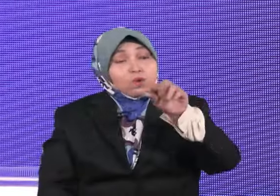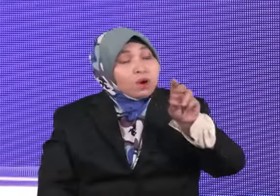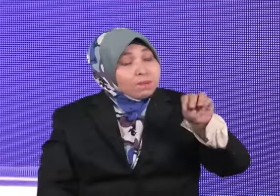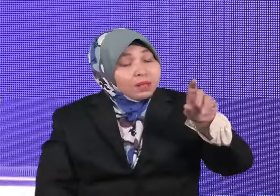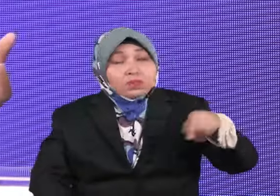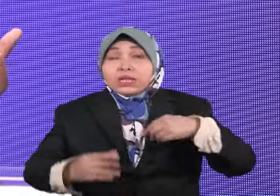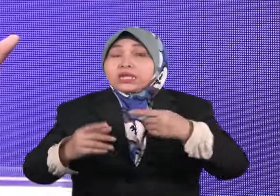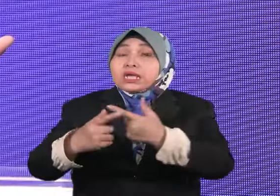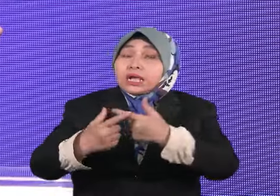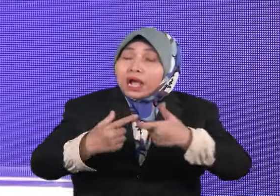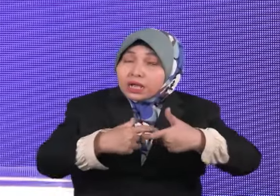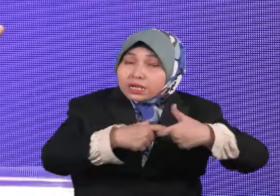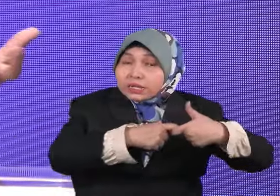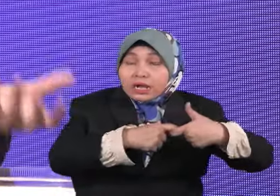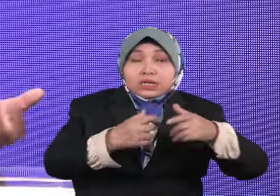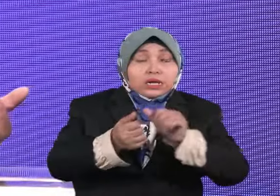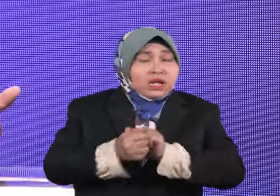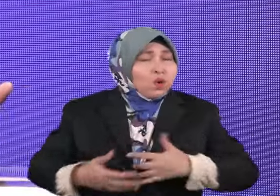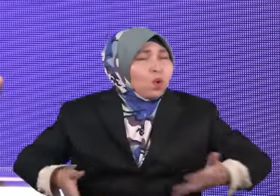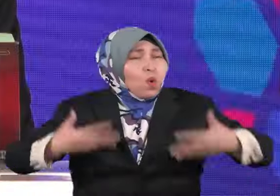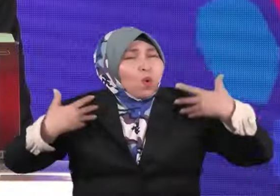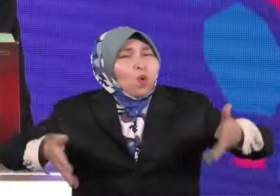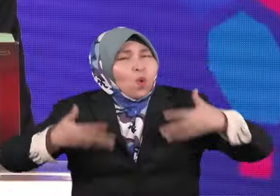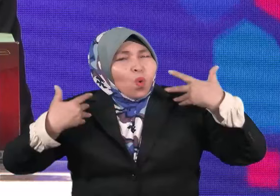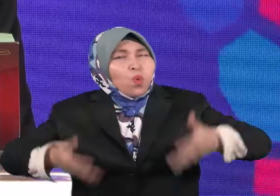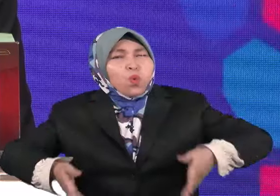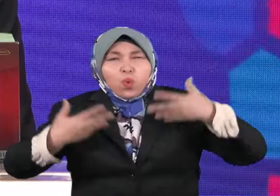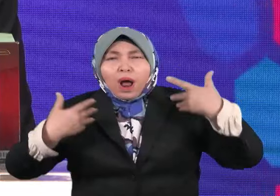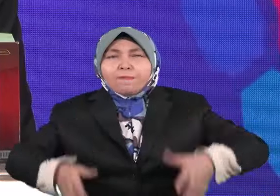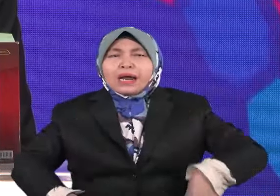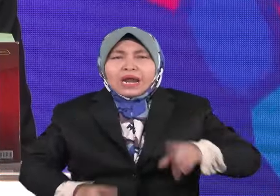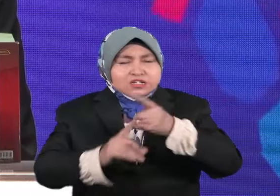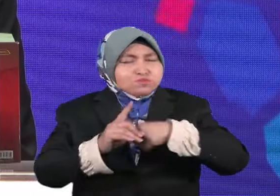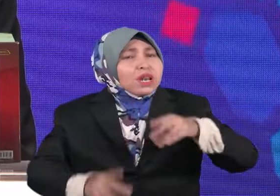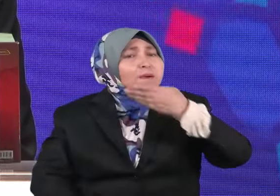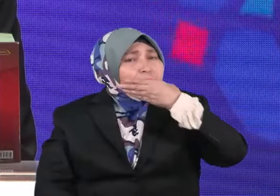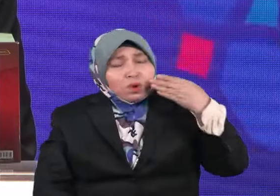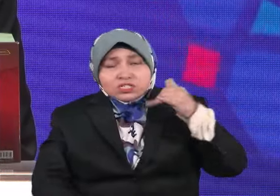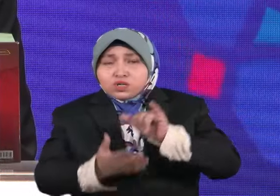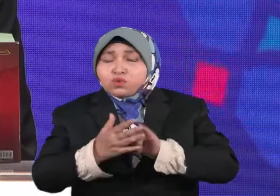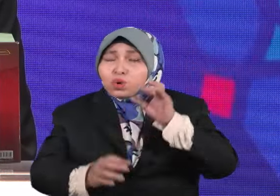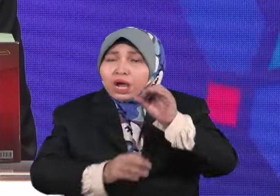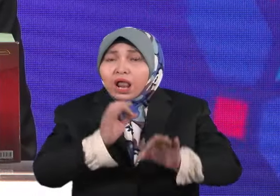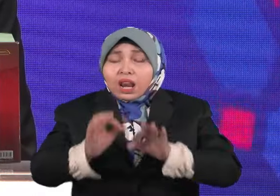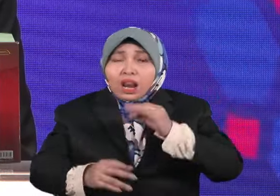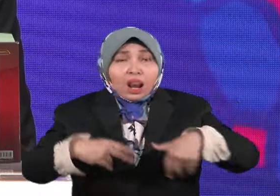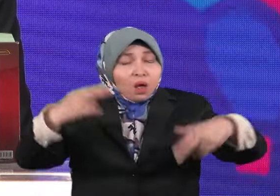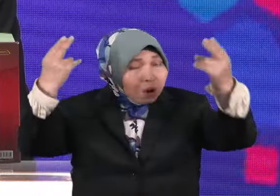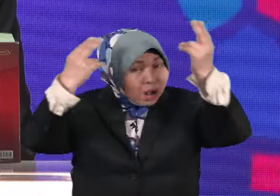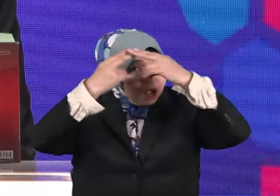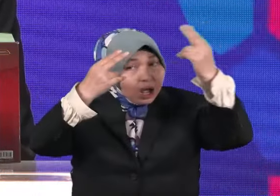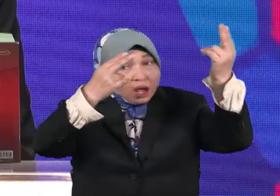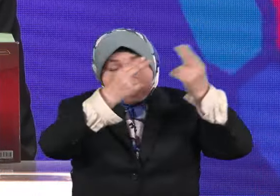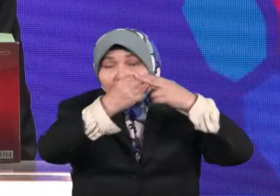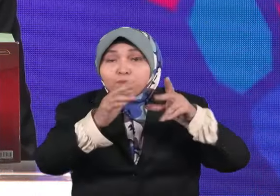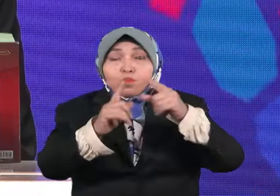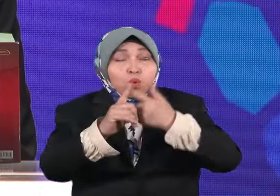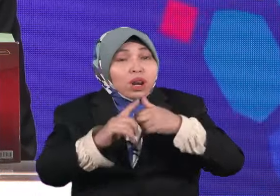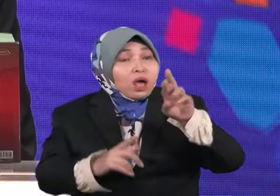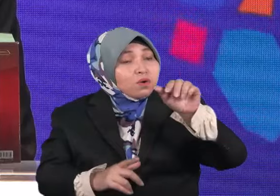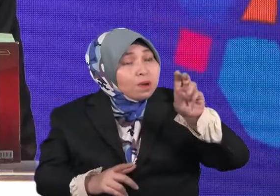dikaitkan dengan Ramad, iaitu kepanasan Ustaz ya. Maksudnya kita bila berpuasa itu, kalau zaman Arab, bulan Ramadan ini